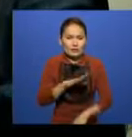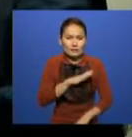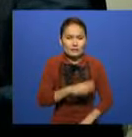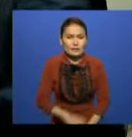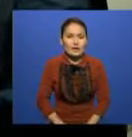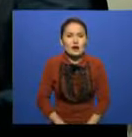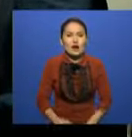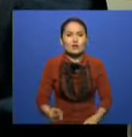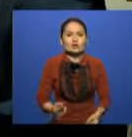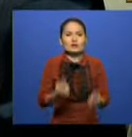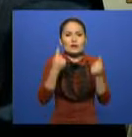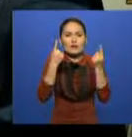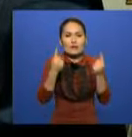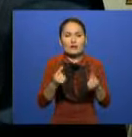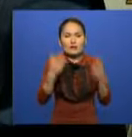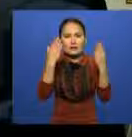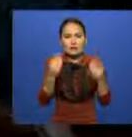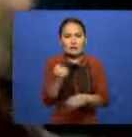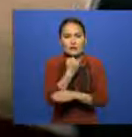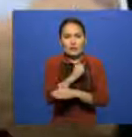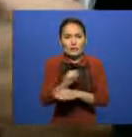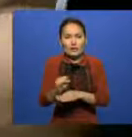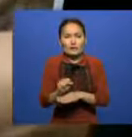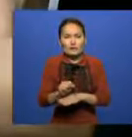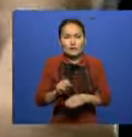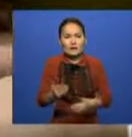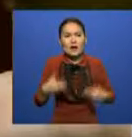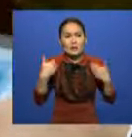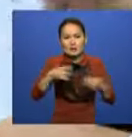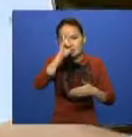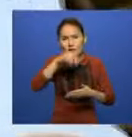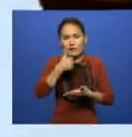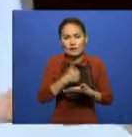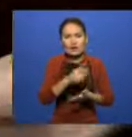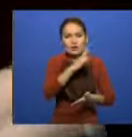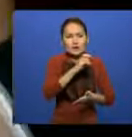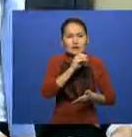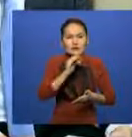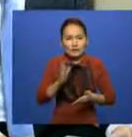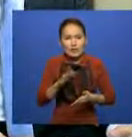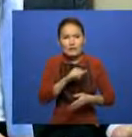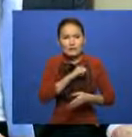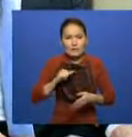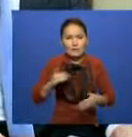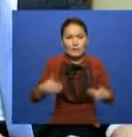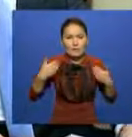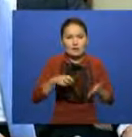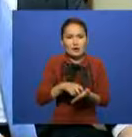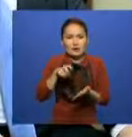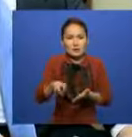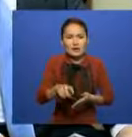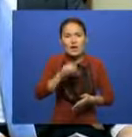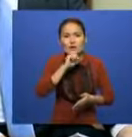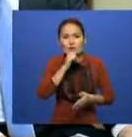бірі ретінде ардагерге елбасы атынан жолданған құттықтау хат табысталды. Бұл мен үшін әрине күтпеген жағдай. Бірақ президентіміздің елбасына